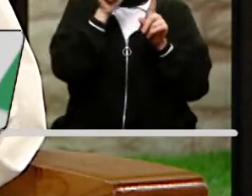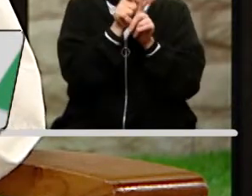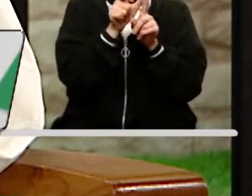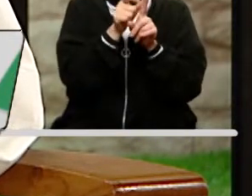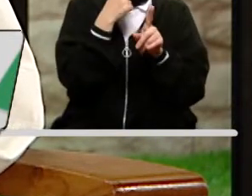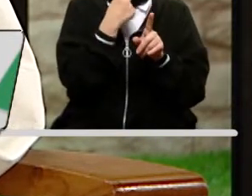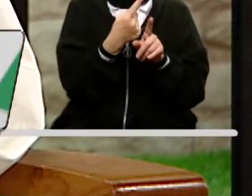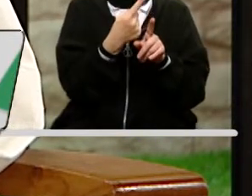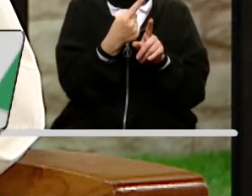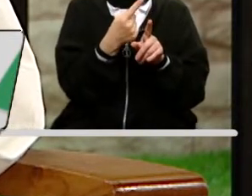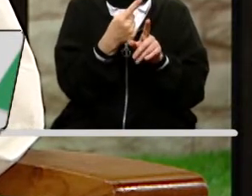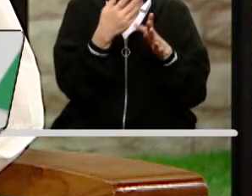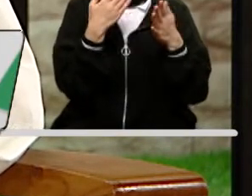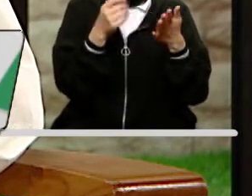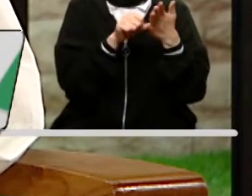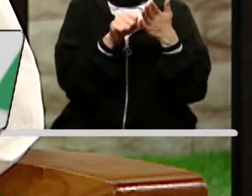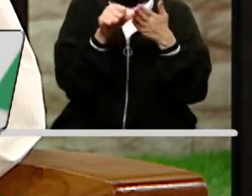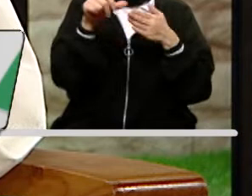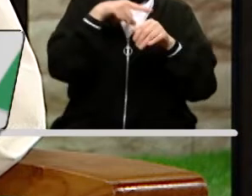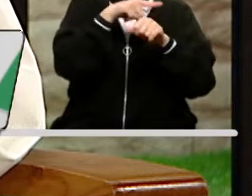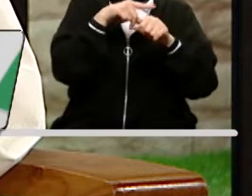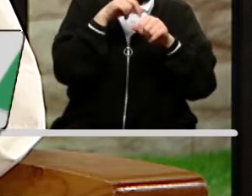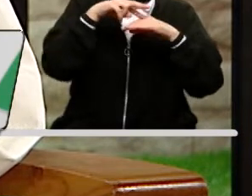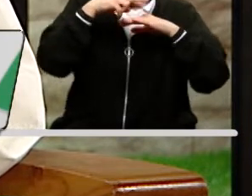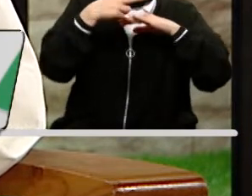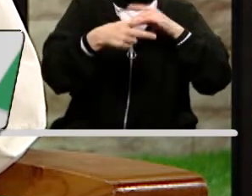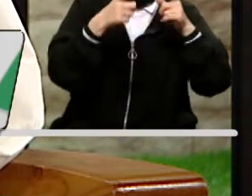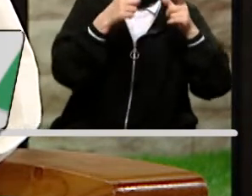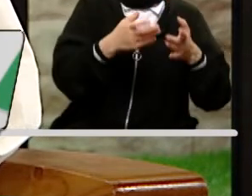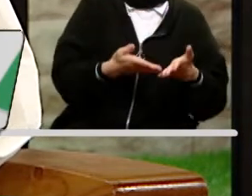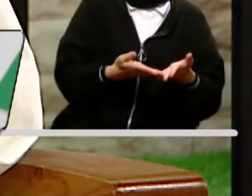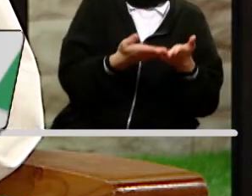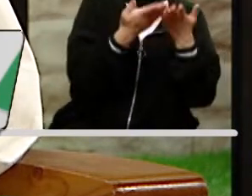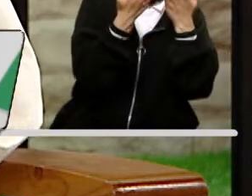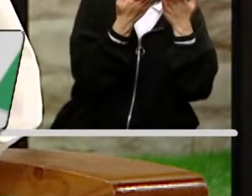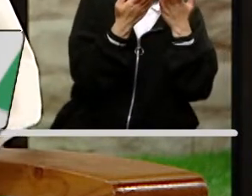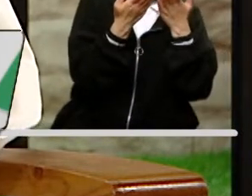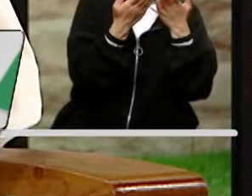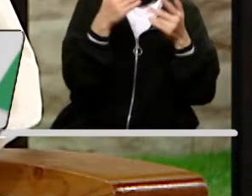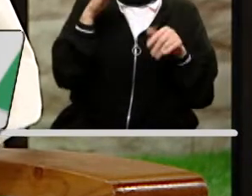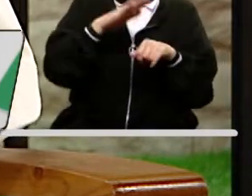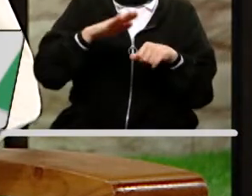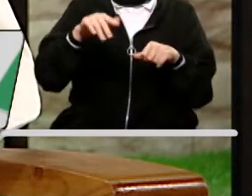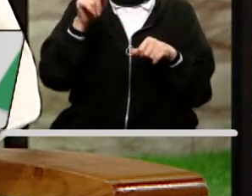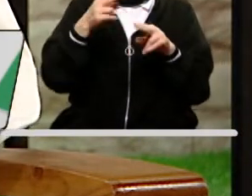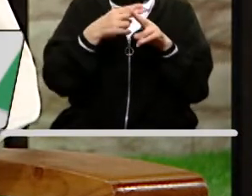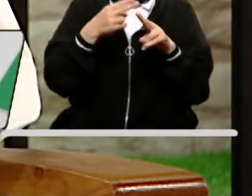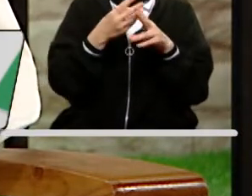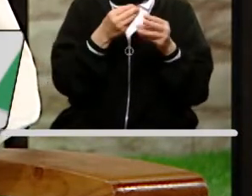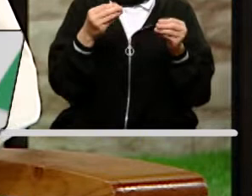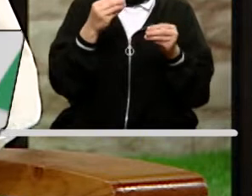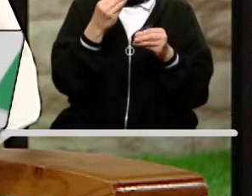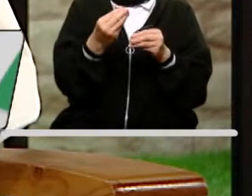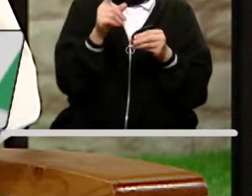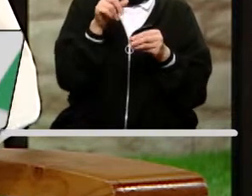ama her defasında da düştüğü yerden kalkıyor. Çocukları düşünelim, bu örneği pek çok verdiğim bir örnek. Bir